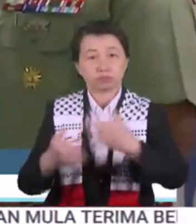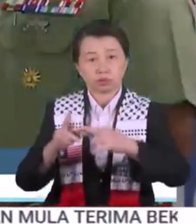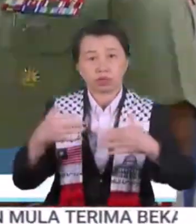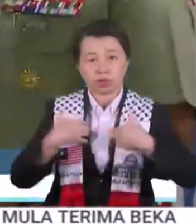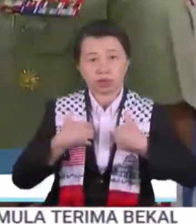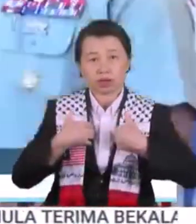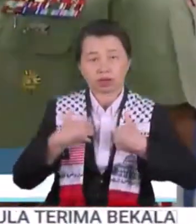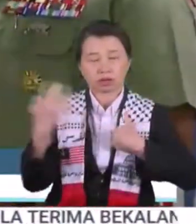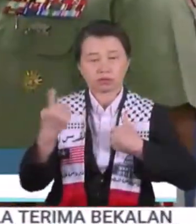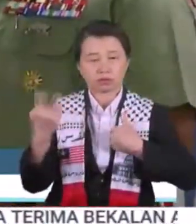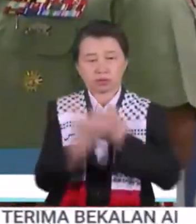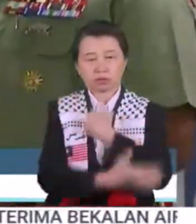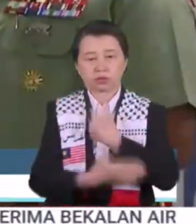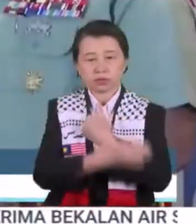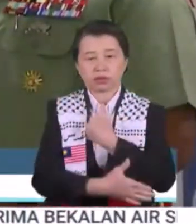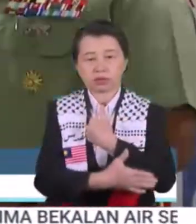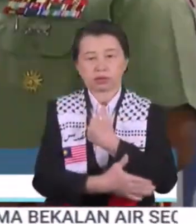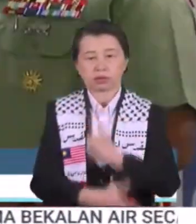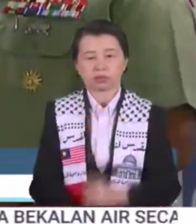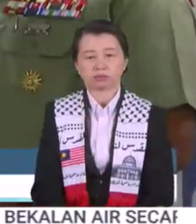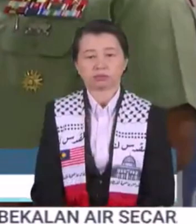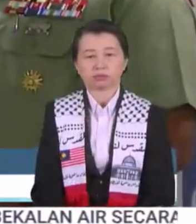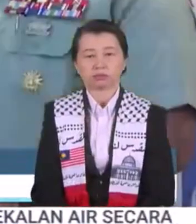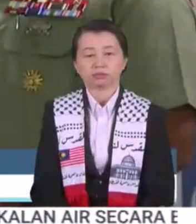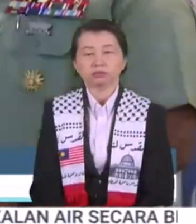sedia terjalin antara kedua-dua negara.